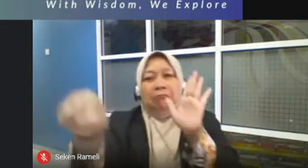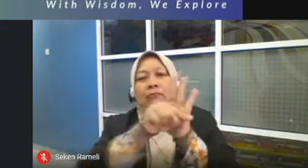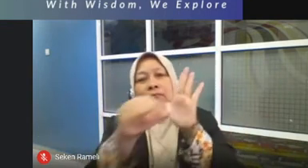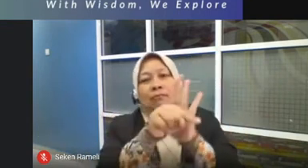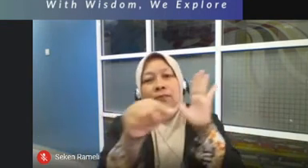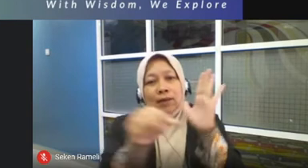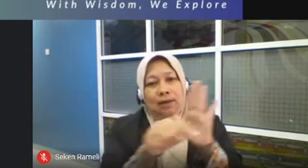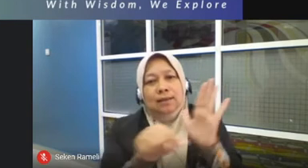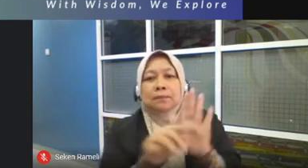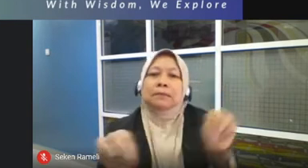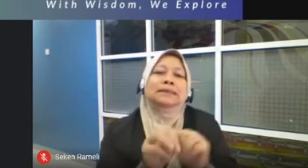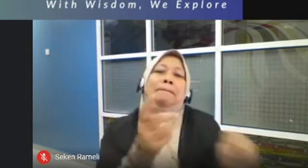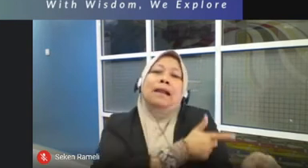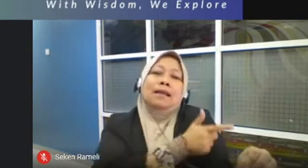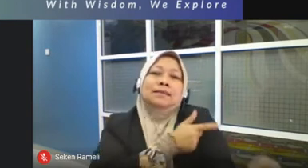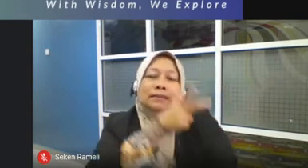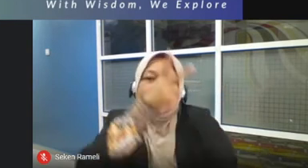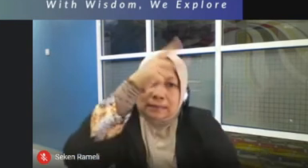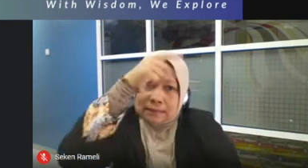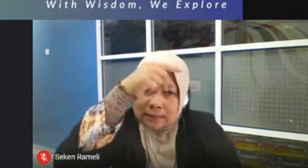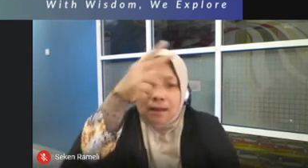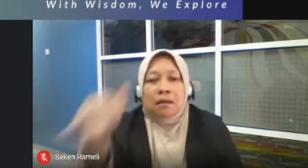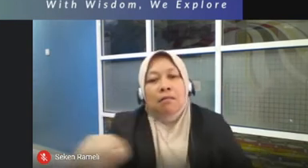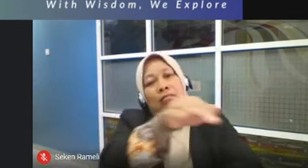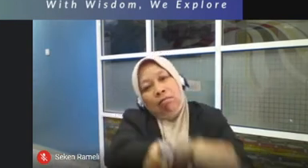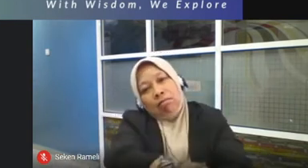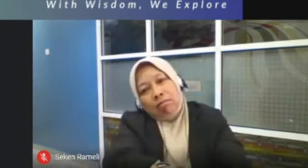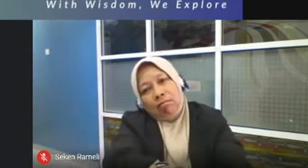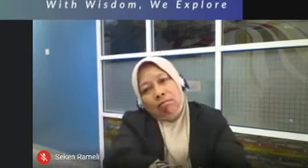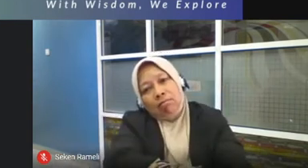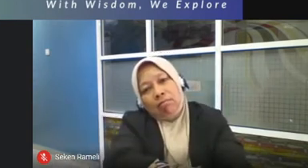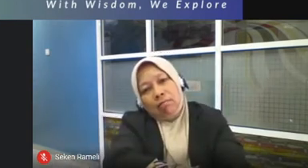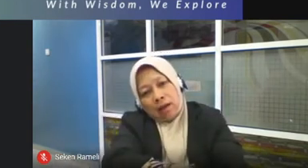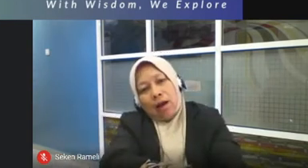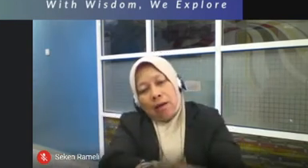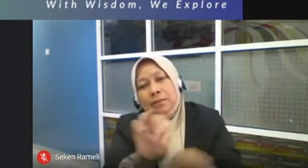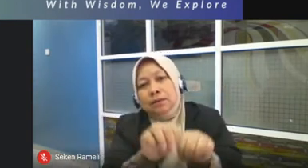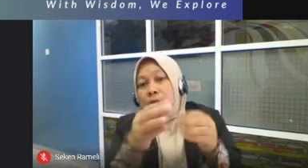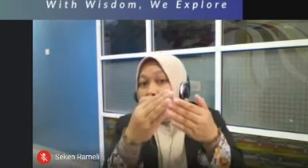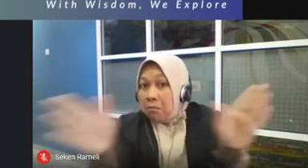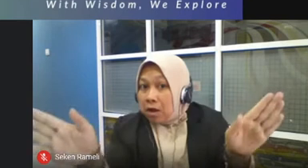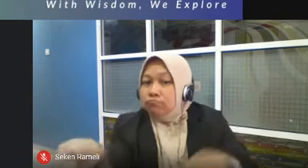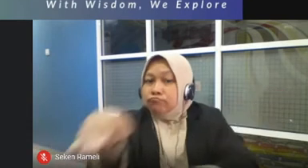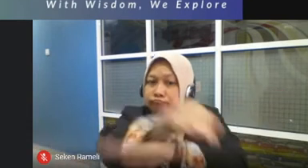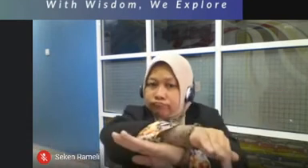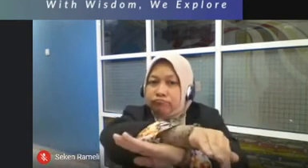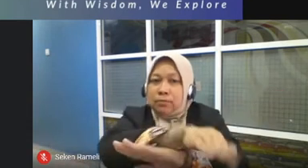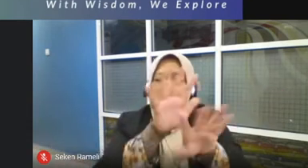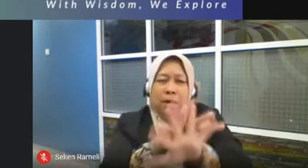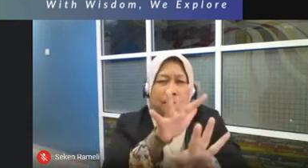bahasa tubuh badan yang kita kena elakkan kalau kita berada di dalam public ataupun kita duduk di acara yang ramai-ramai. Jangan